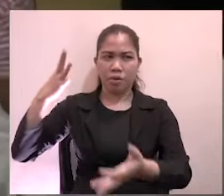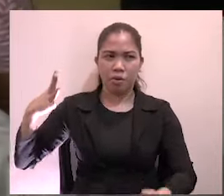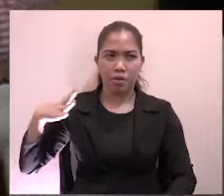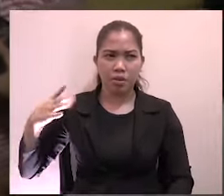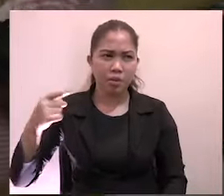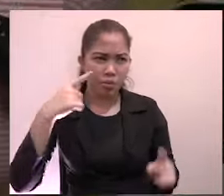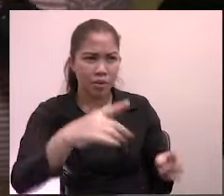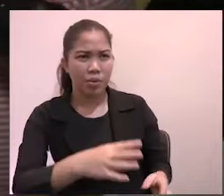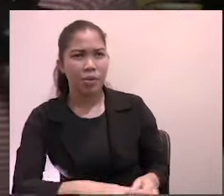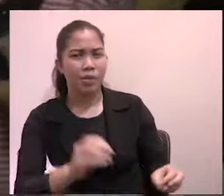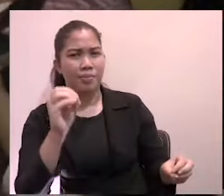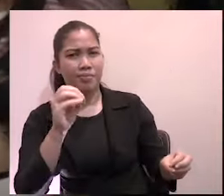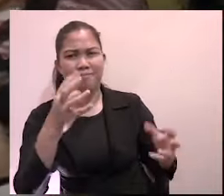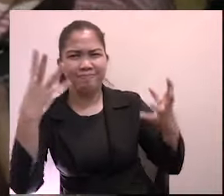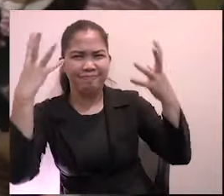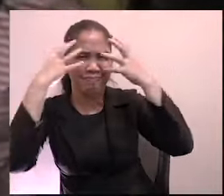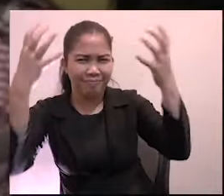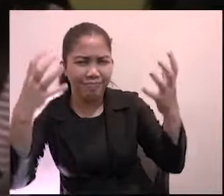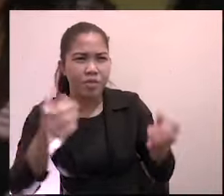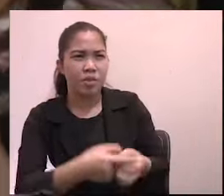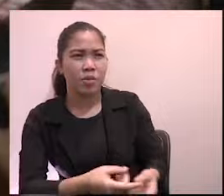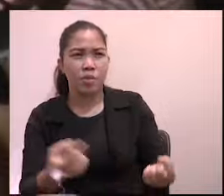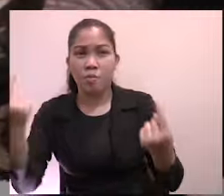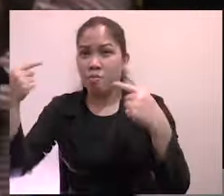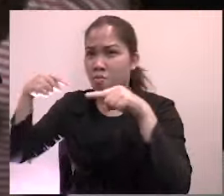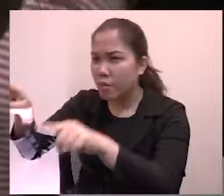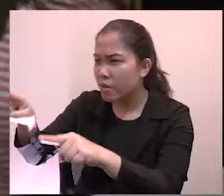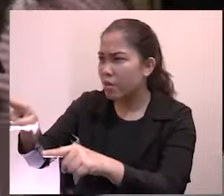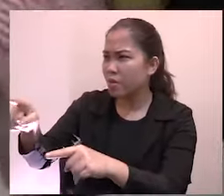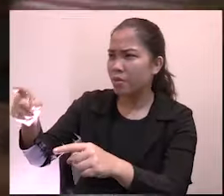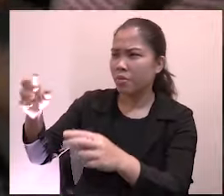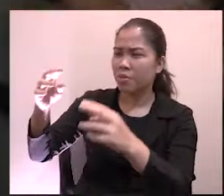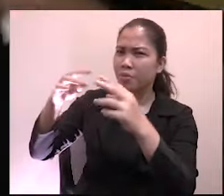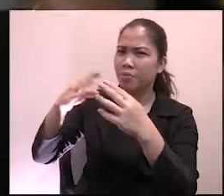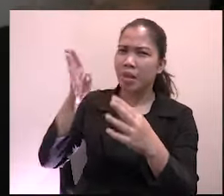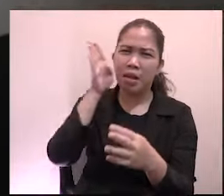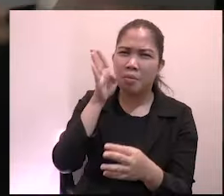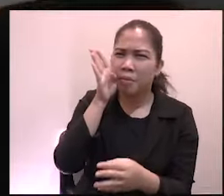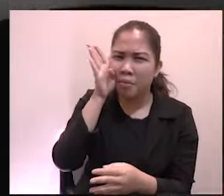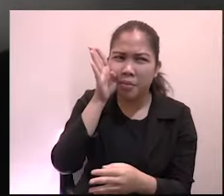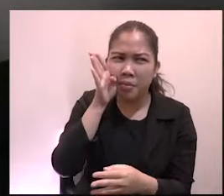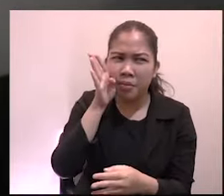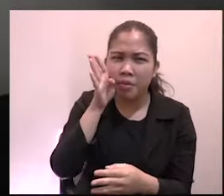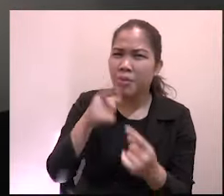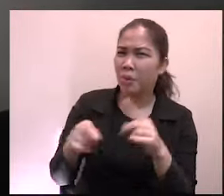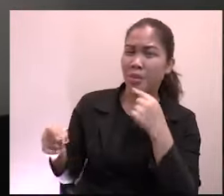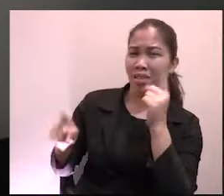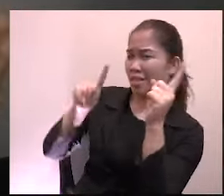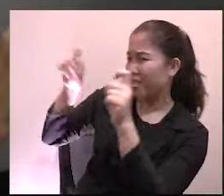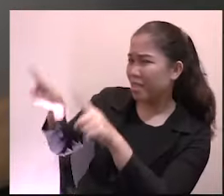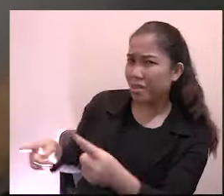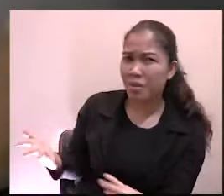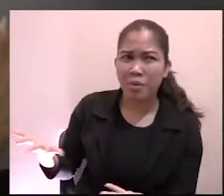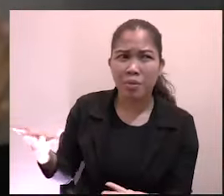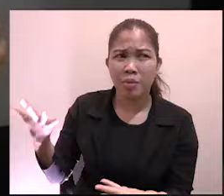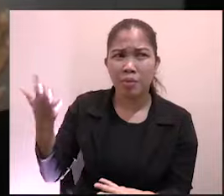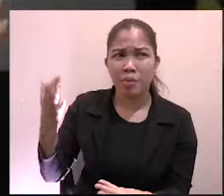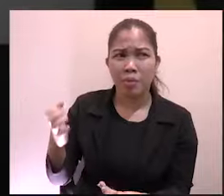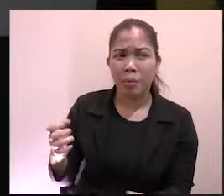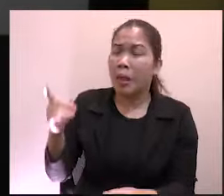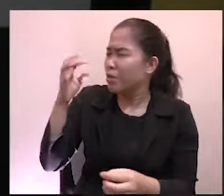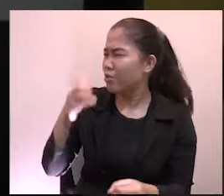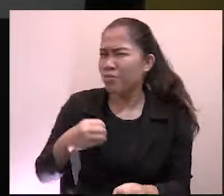Andre, Ateneng, sobra ka na! Ang anak mo pumunta ng baro, sinama ng kapatid mo. Kahit tawa, tinanong ko si Andre. Tinanong ko, mamahinawan ka. Sobra ka natin